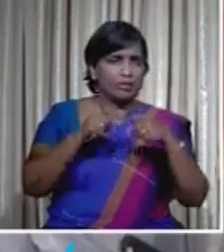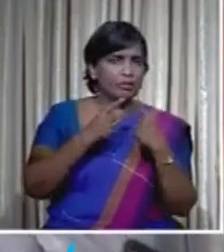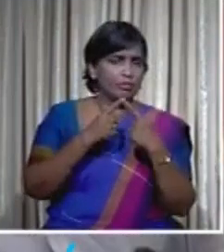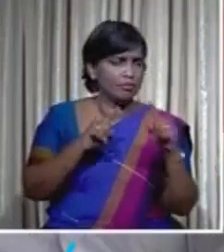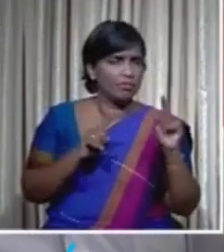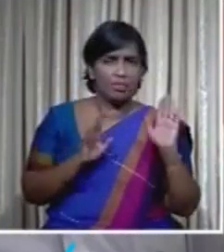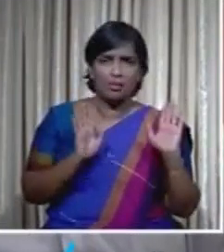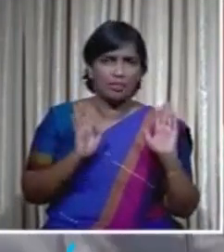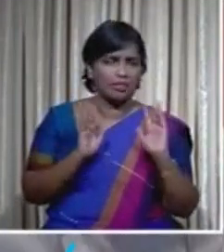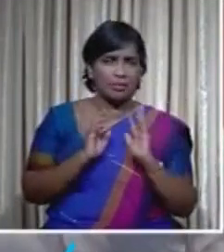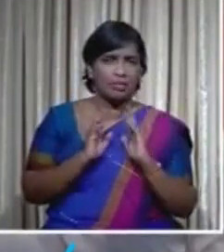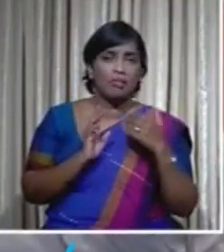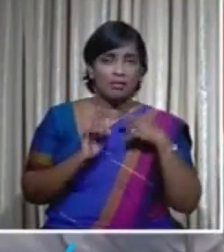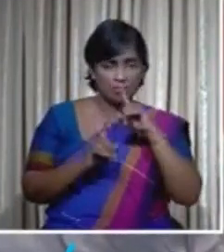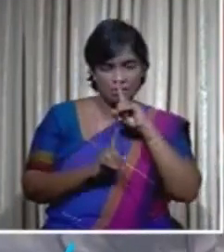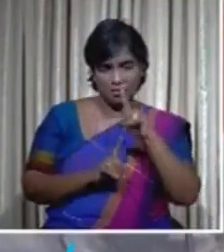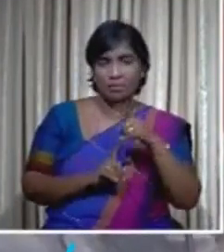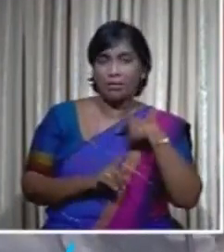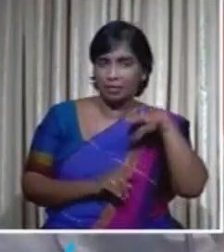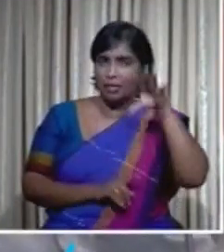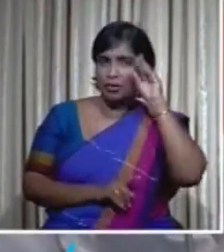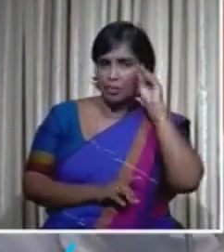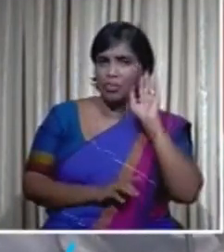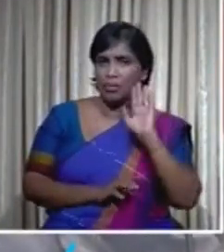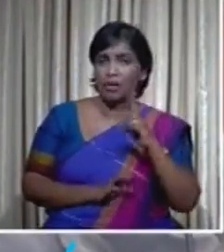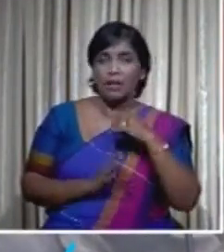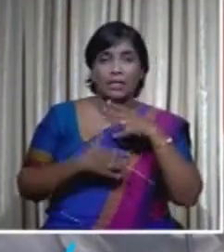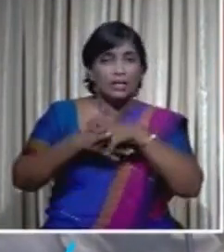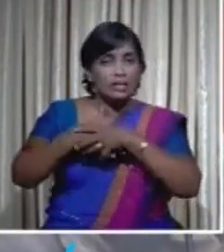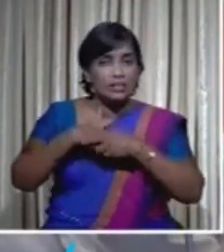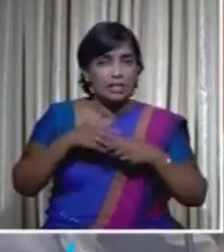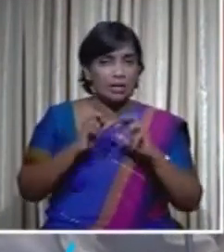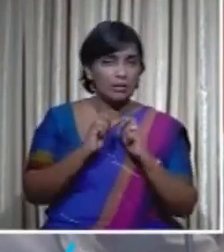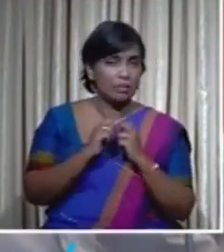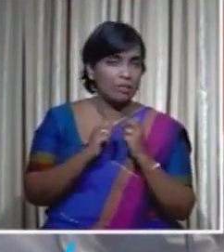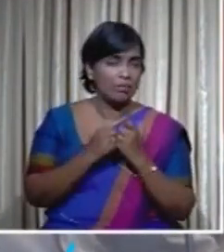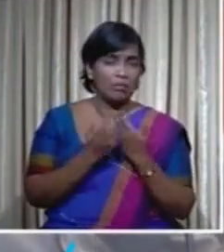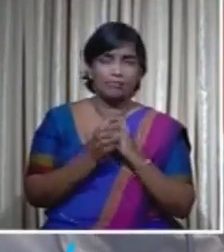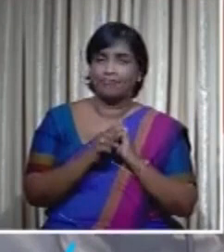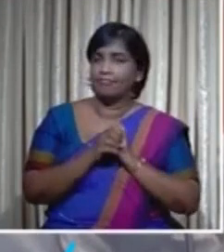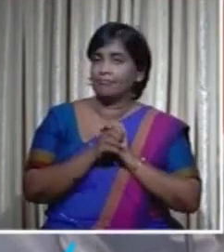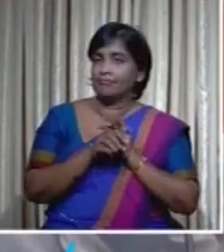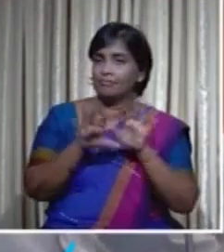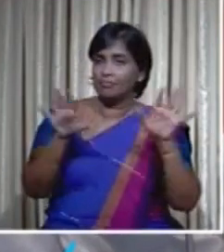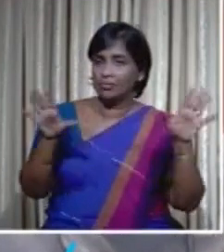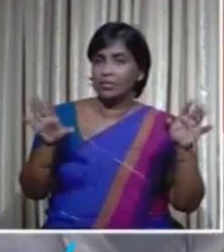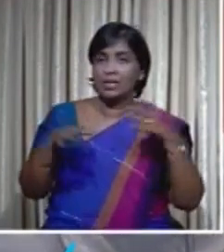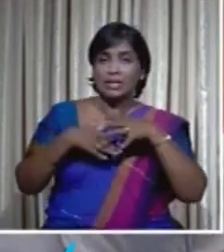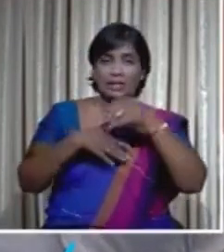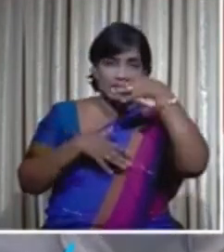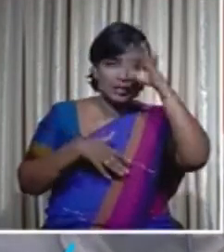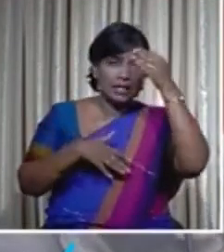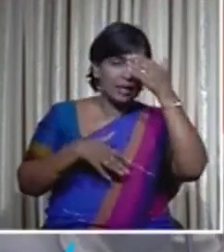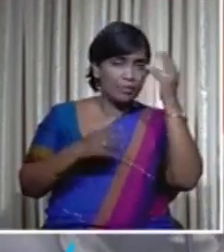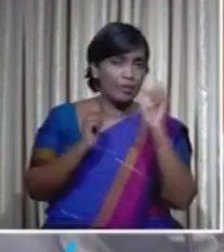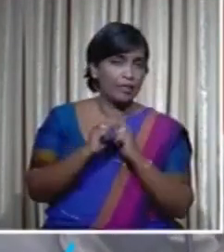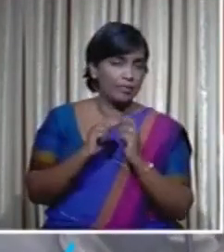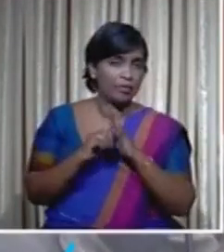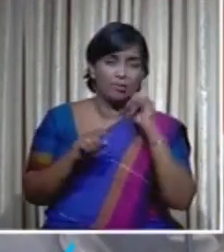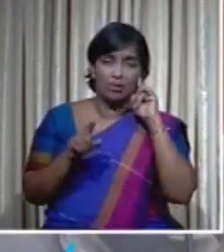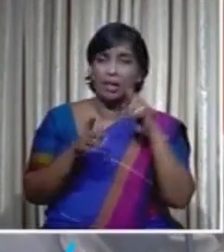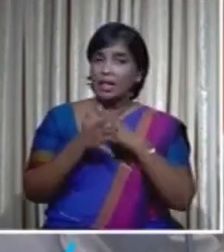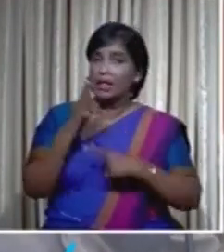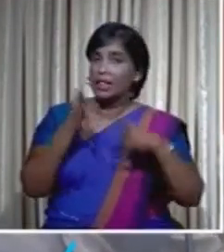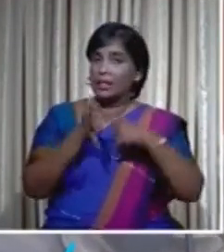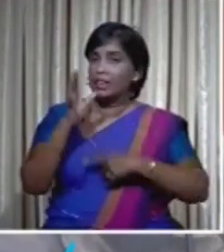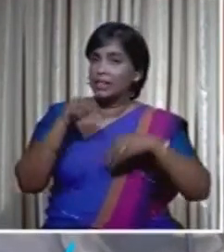கேட்பது ஒரு இனவாதம் தான் தூண்டி இனவாத அரசியலுக்குள்ளால் தான் இந்த நாட்டிலே நீங்கள் கோலோச்ச வேண்டும் என்று நினைத்தால்